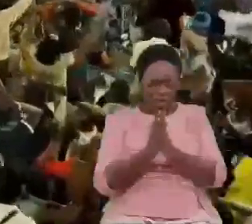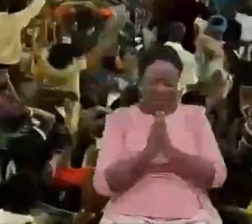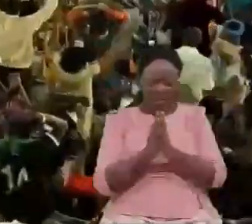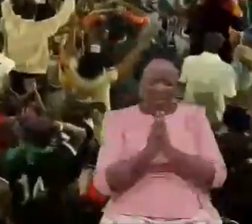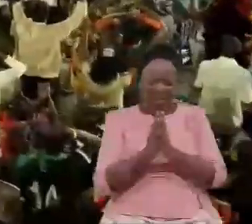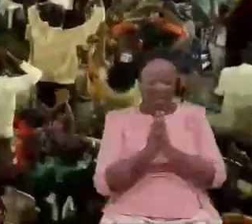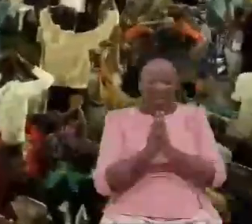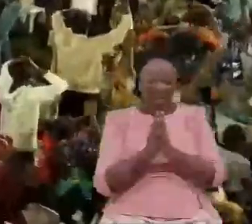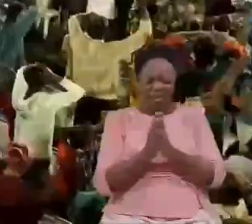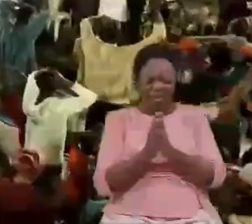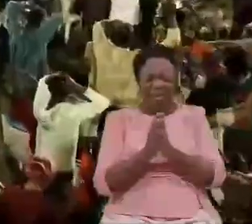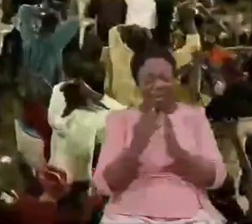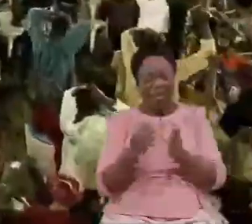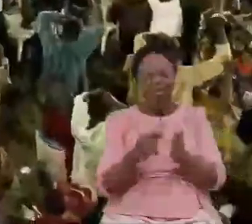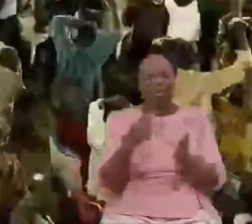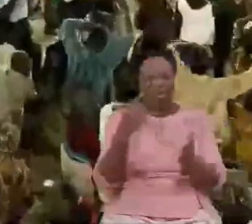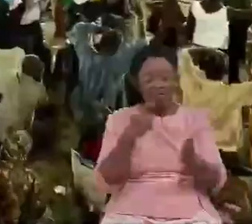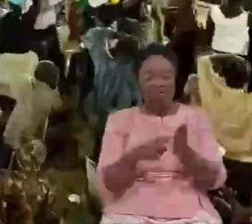examinez-vous